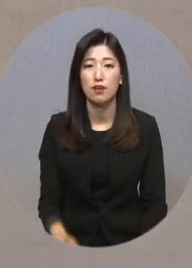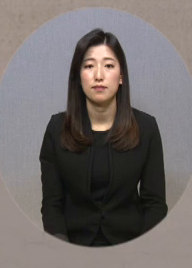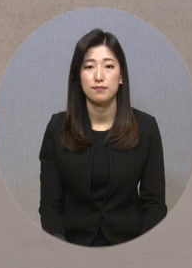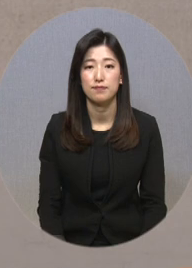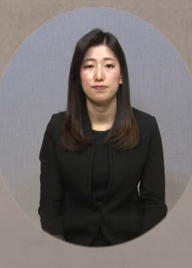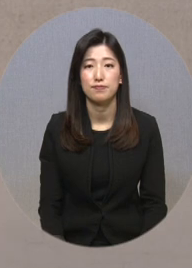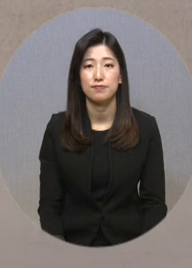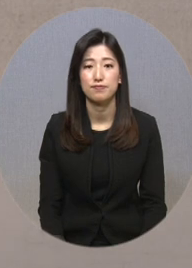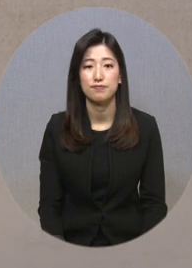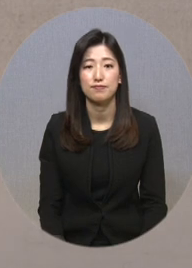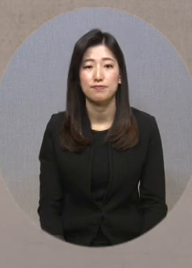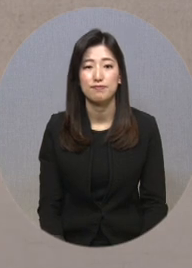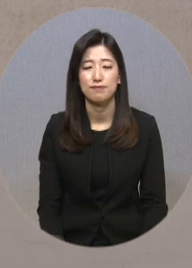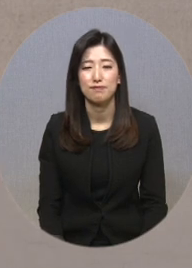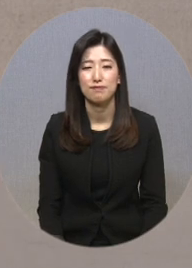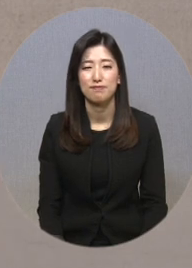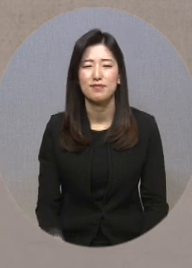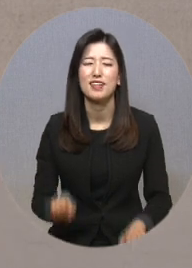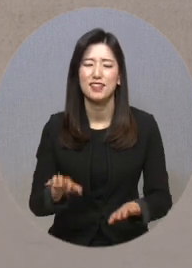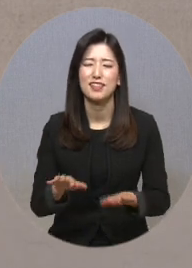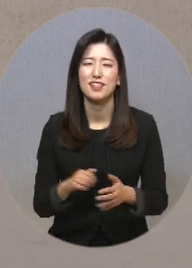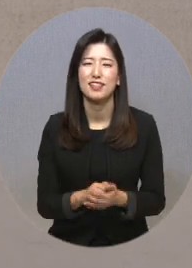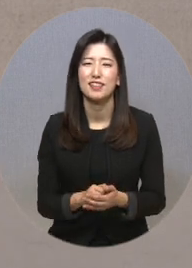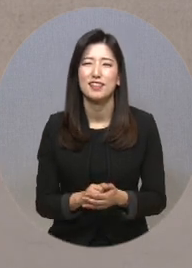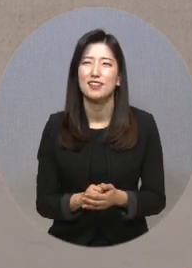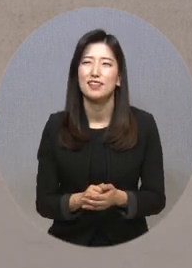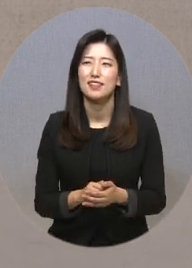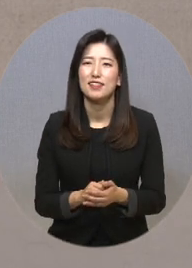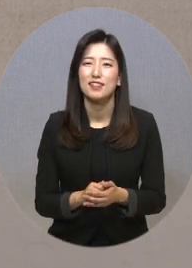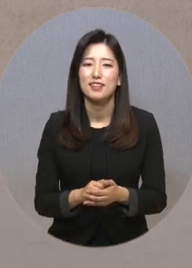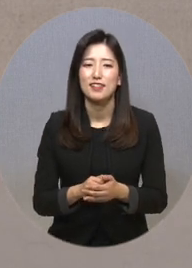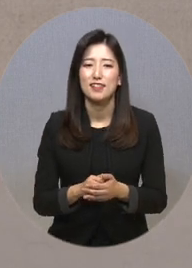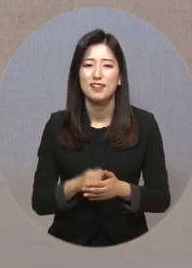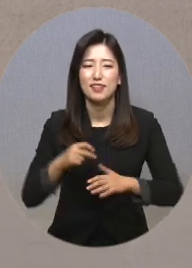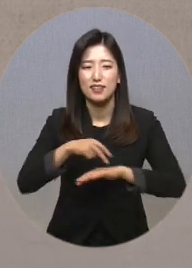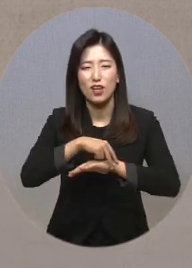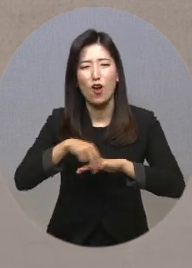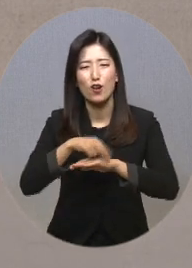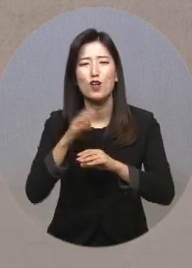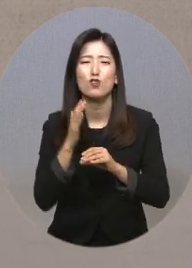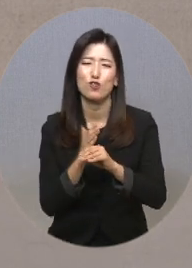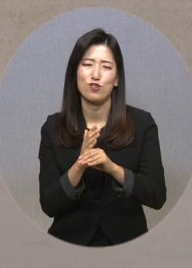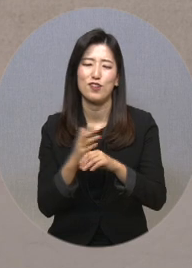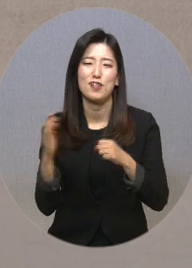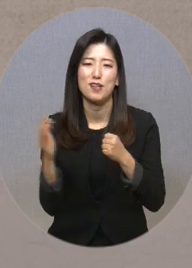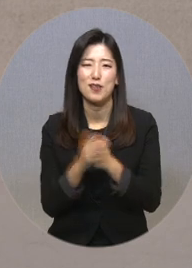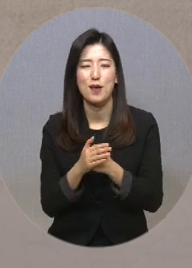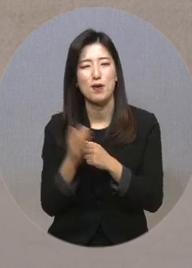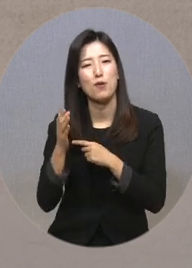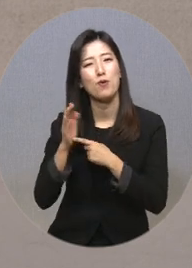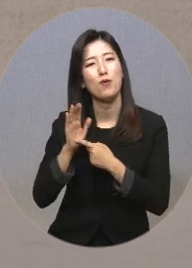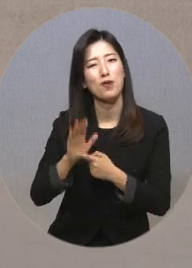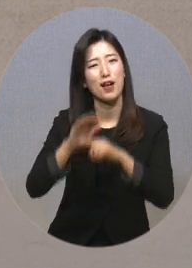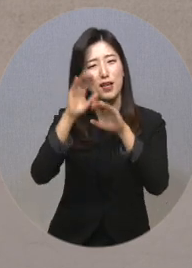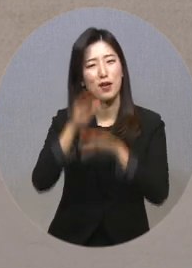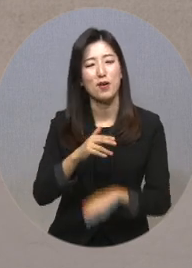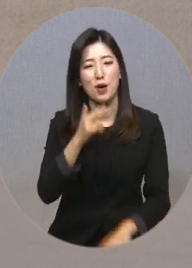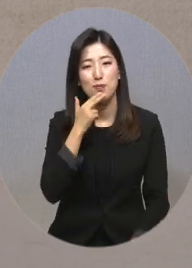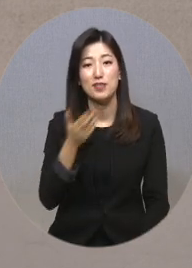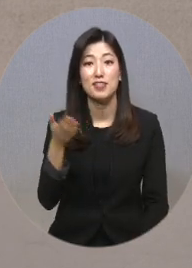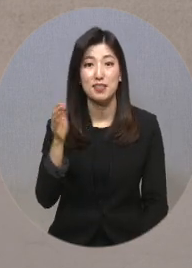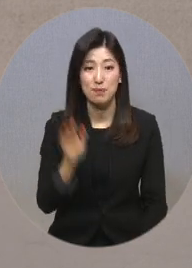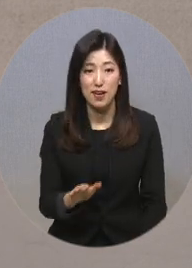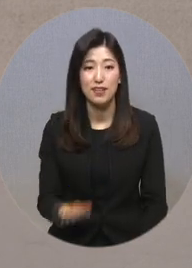네. 아직은 할 일이 많고 설계 중이라 공개할 만한 내용은 크게 없습니다. 다만